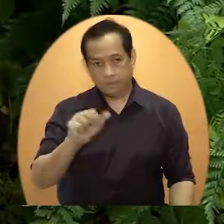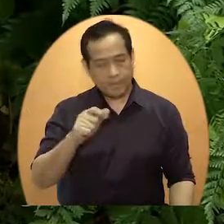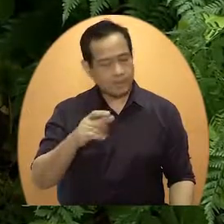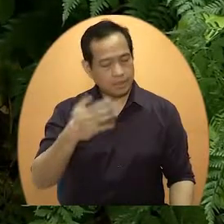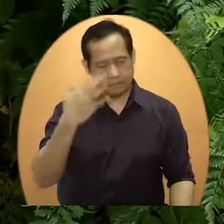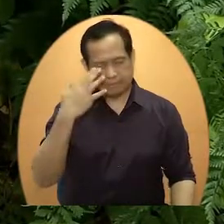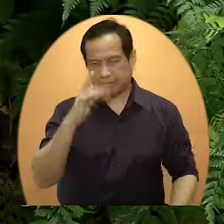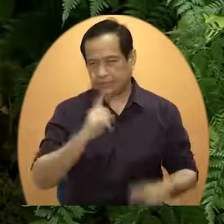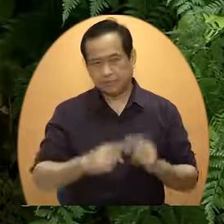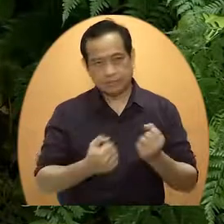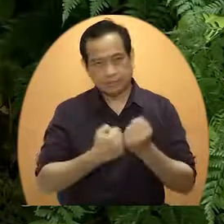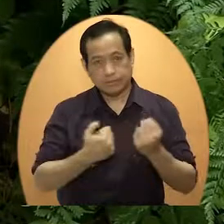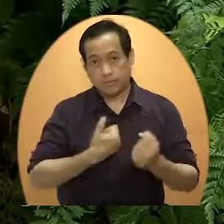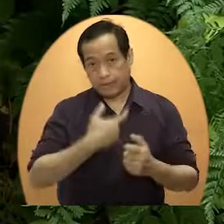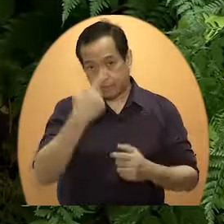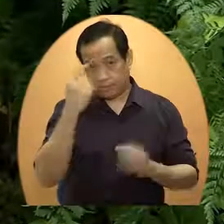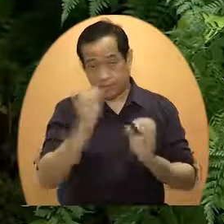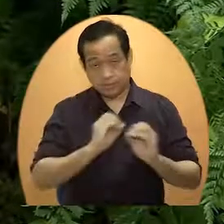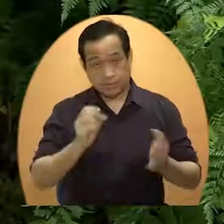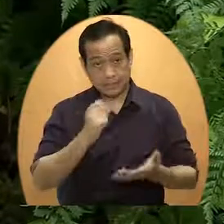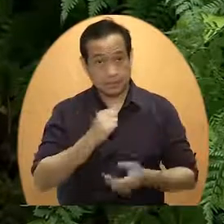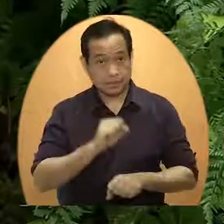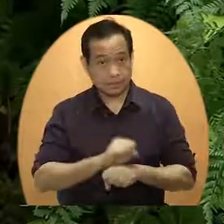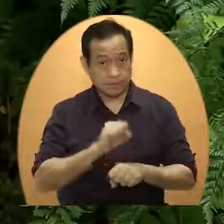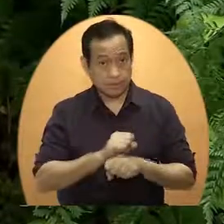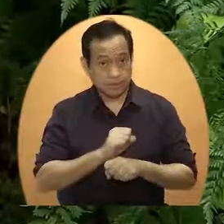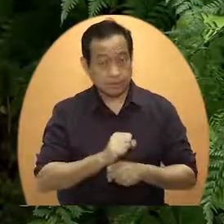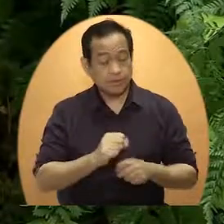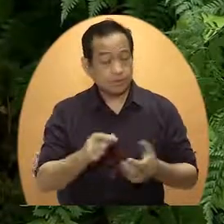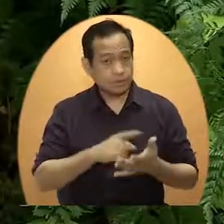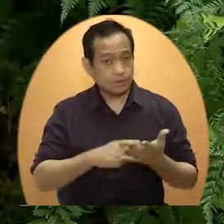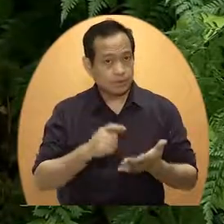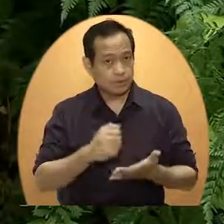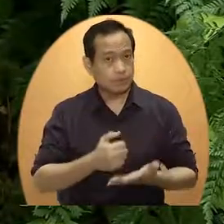ito kakayanin dahil mag-isa lamang siya at wala ng trabaho.